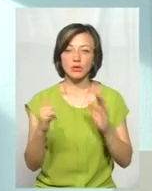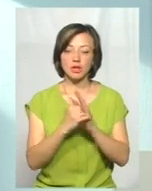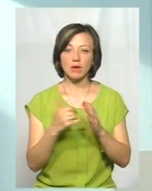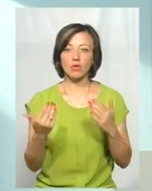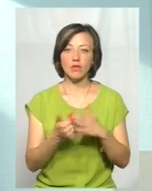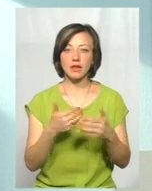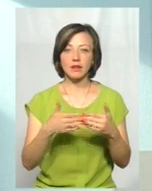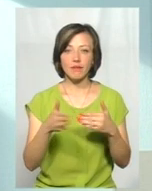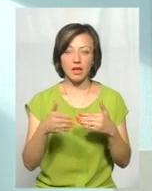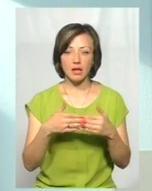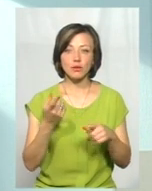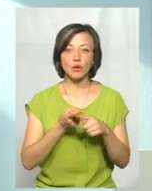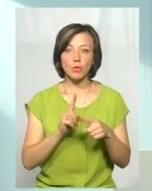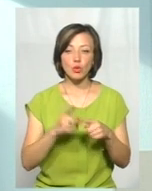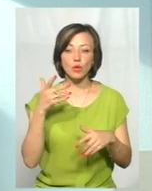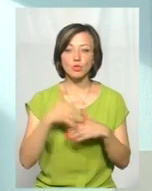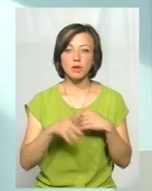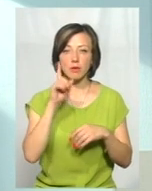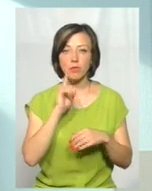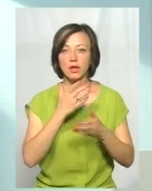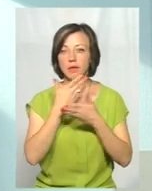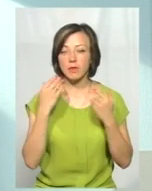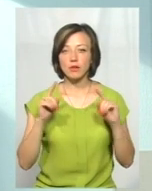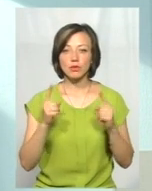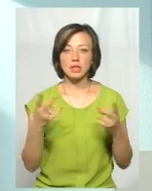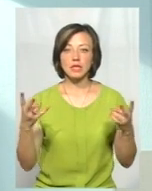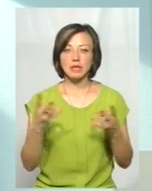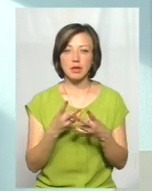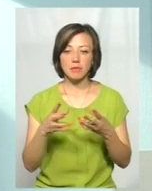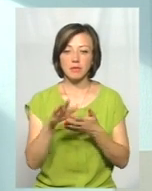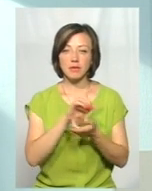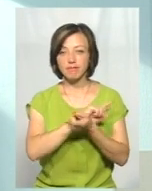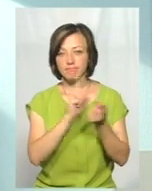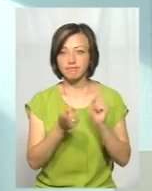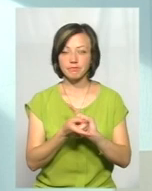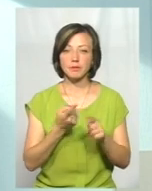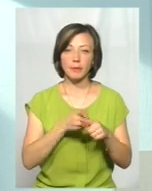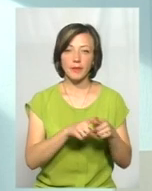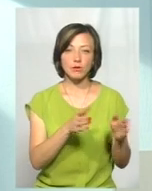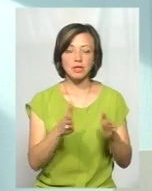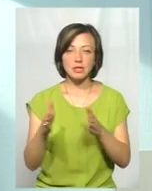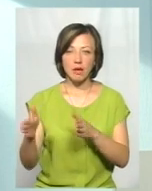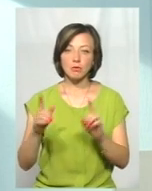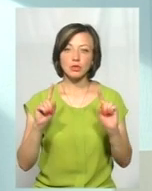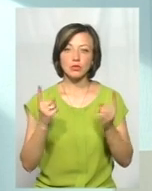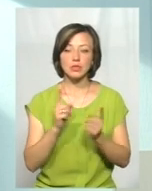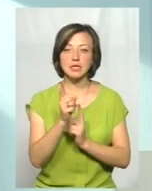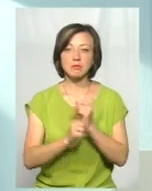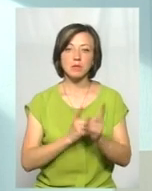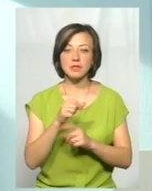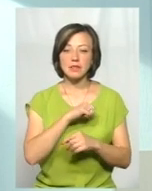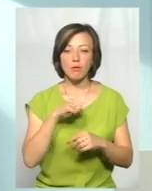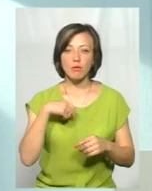двері. Тому розуміння поки що немає. І нам дуже треба ламати оцю систему і дуже змінювати